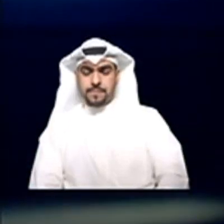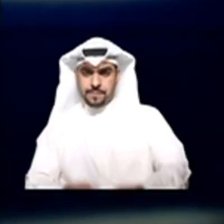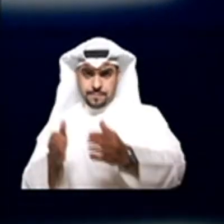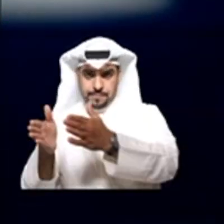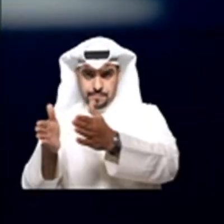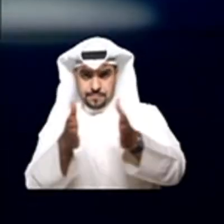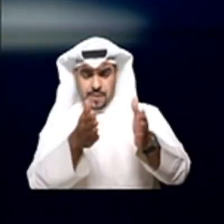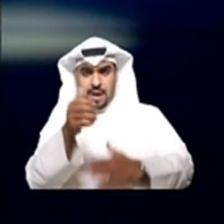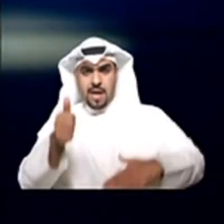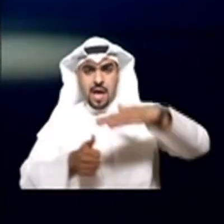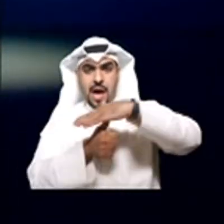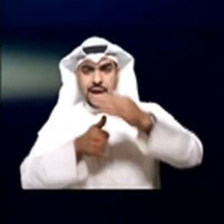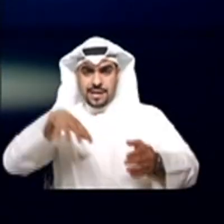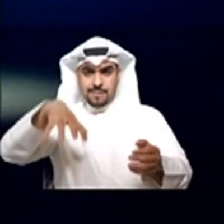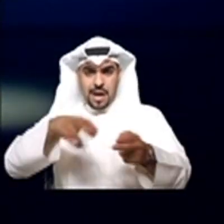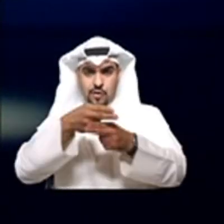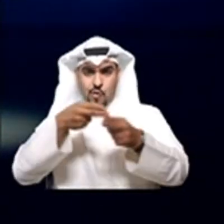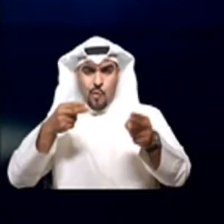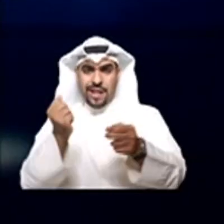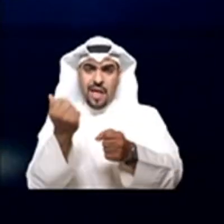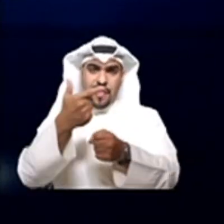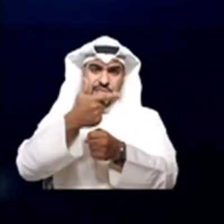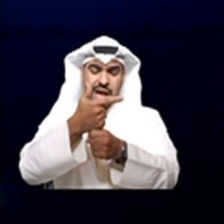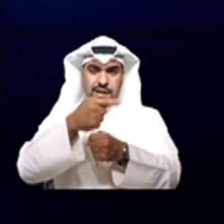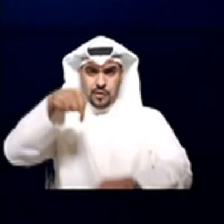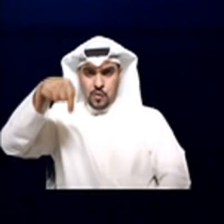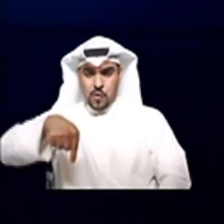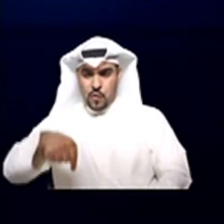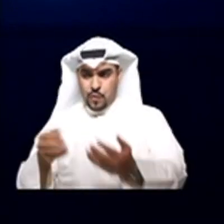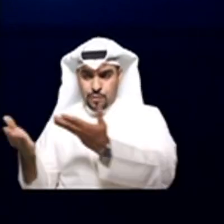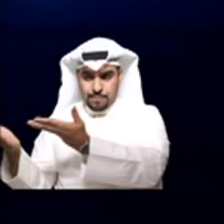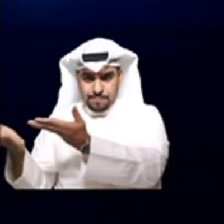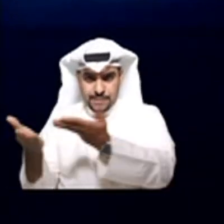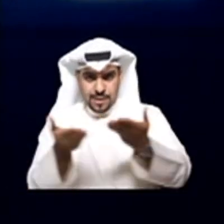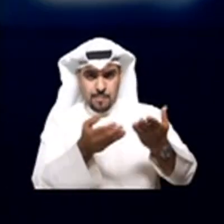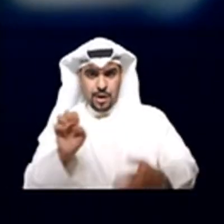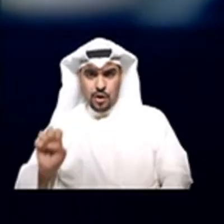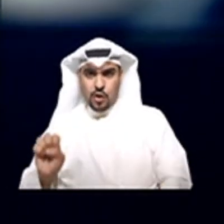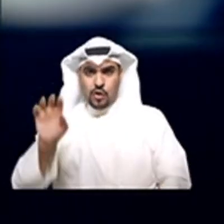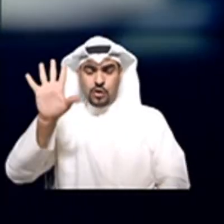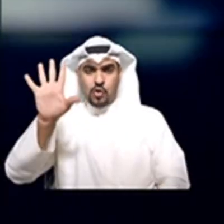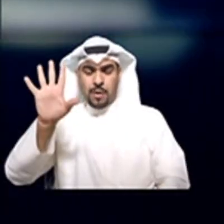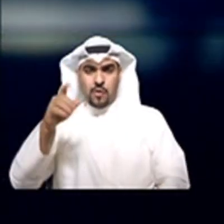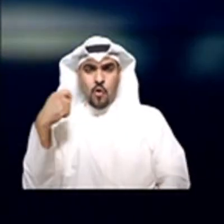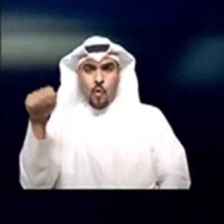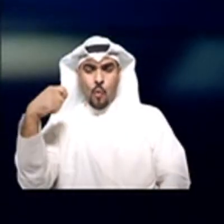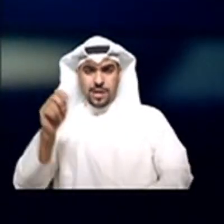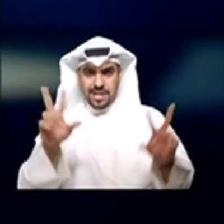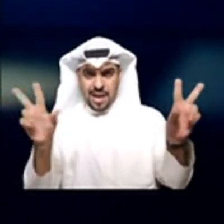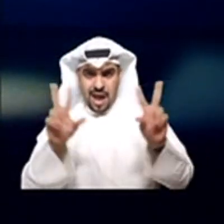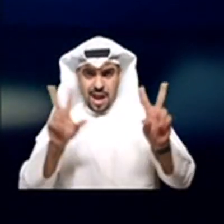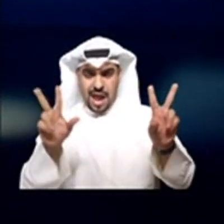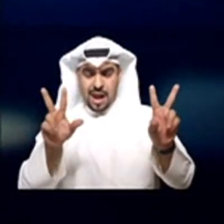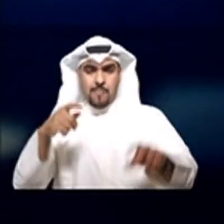استقبل سمو ولي العهد الشيخ نواف الأحمد الجابر الصباح حفظه الله بقصر بيان صباح اليوم، معالي وزير الإعلام ووزير